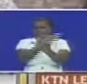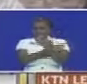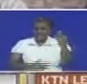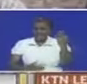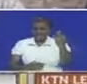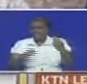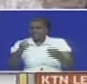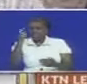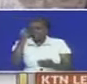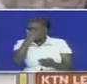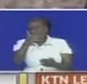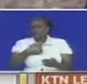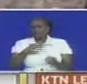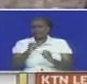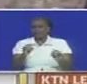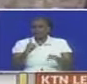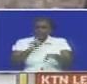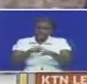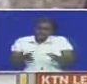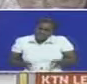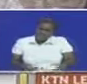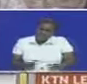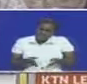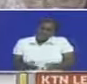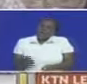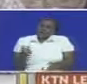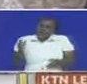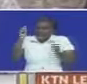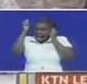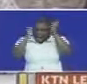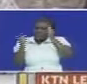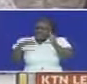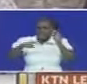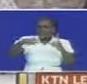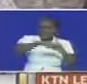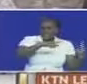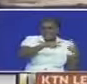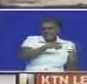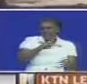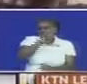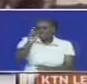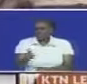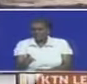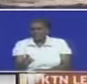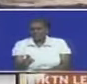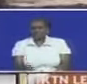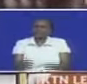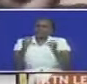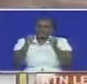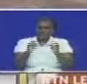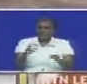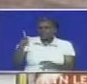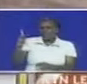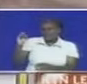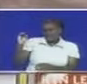Sasa hii watu ambao tunasalia ami haukuja kuwa yemeni. Ikiwa KDF